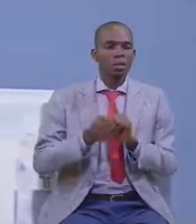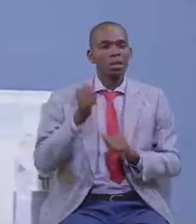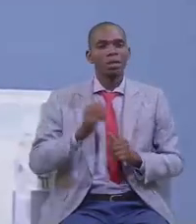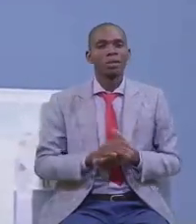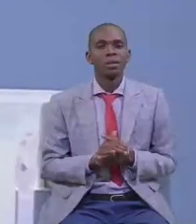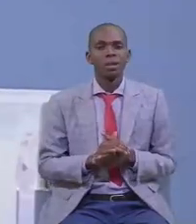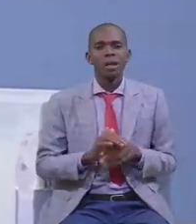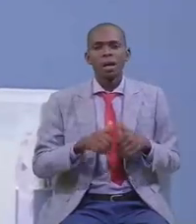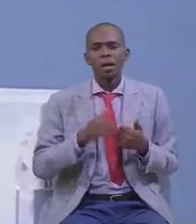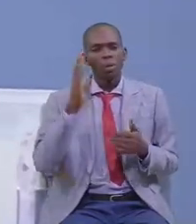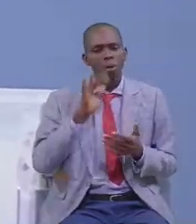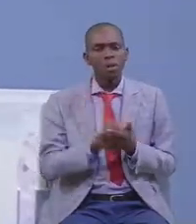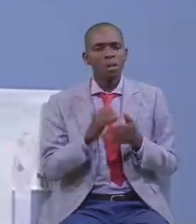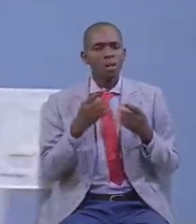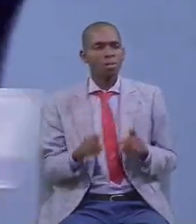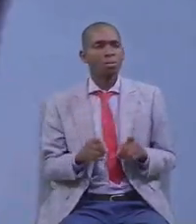Comment ça se passe?